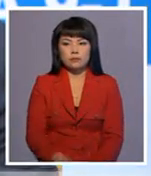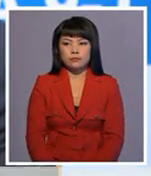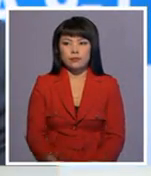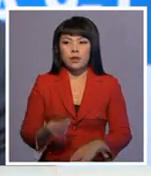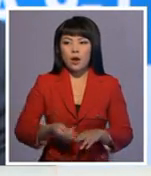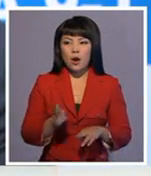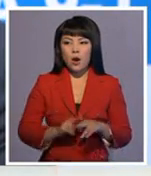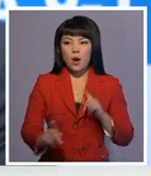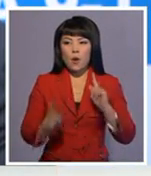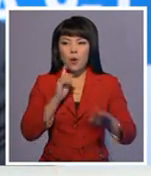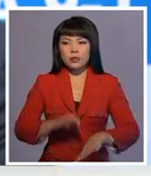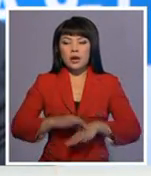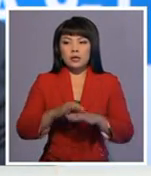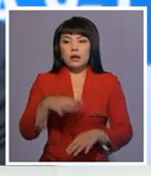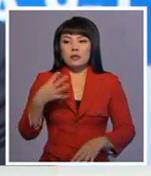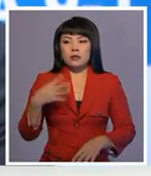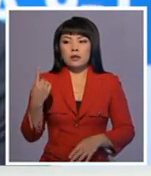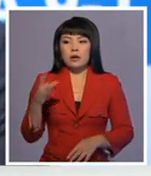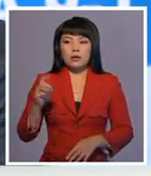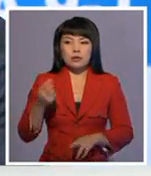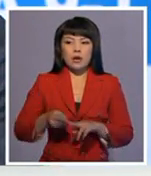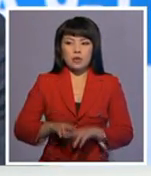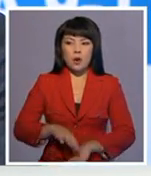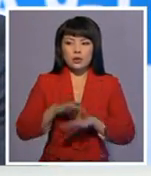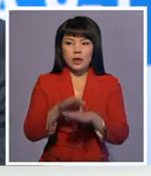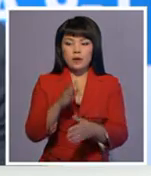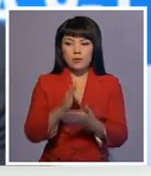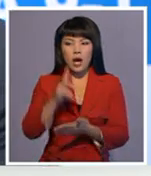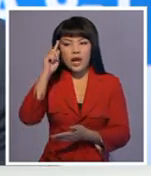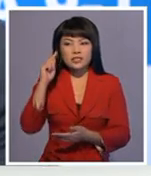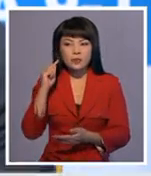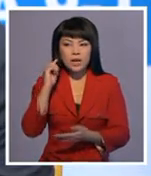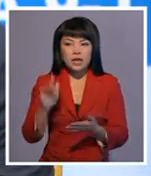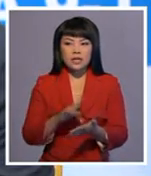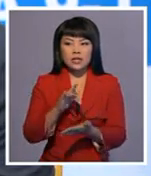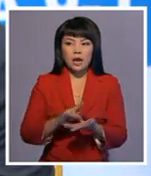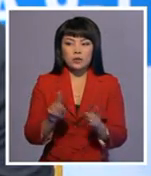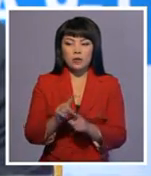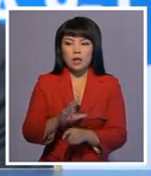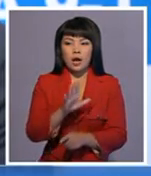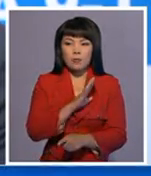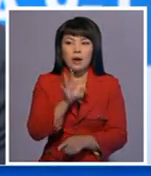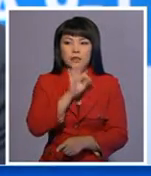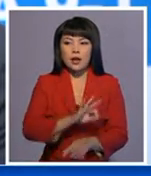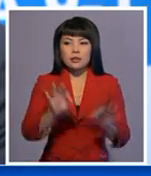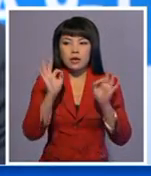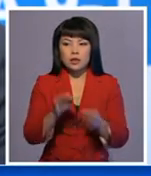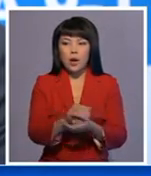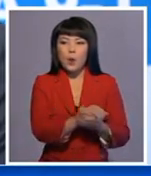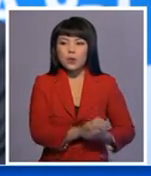Бұл отырыс осымен 41-ші рет ұйымдастырылып отыр. Былтыр бұл бас қосу Әзірбайжан елінде өткен болатын. Кеңестің тиімді жұмысының арқасында